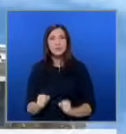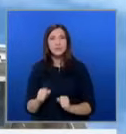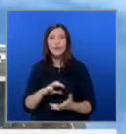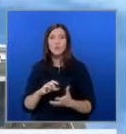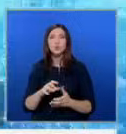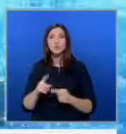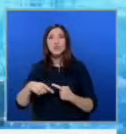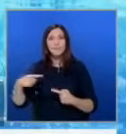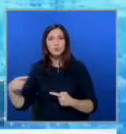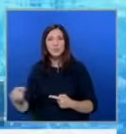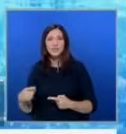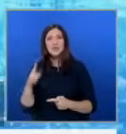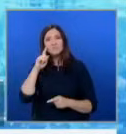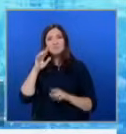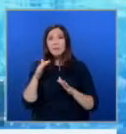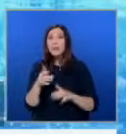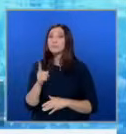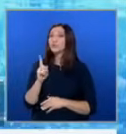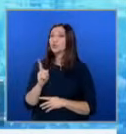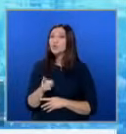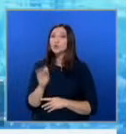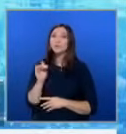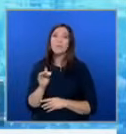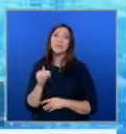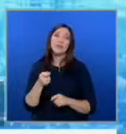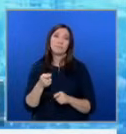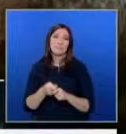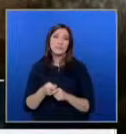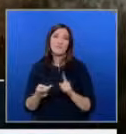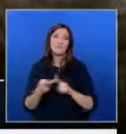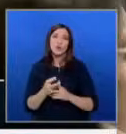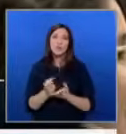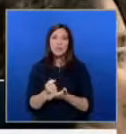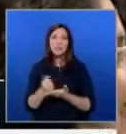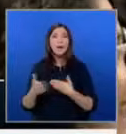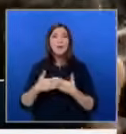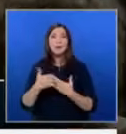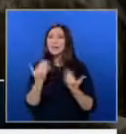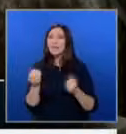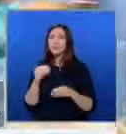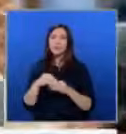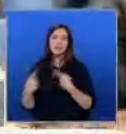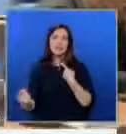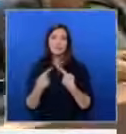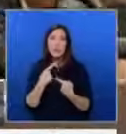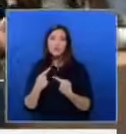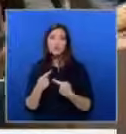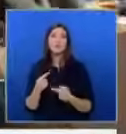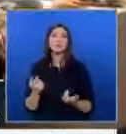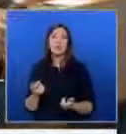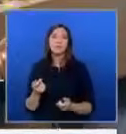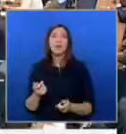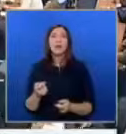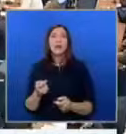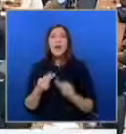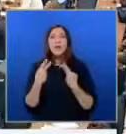на политическия процес. Скептик съм, че би могъл да бъде реализиран втория мандат. ПП няма да участват в разговори за реализиране